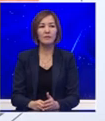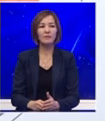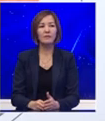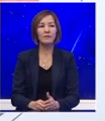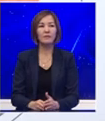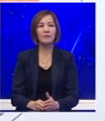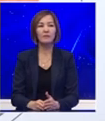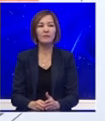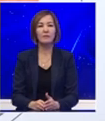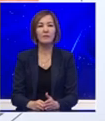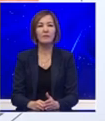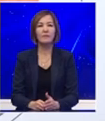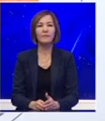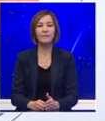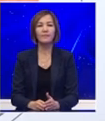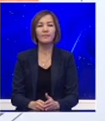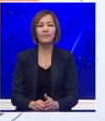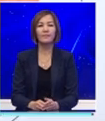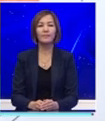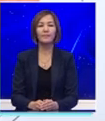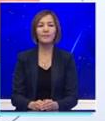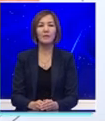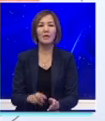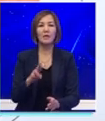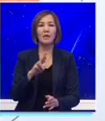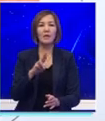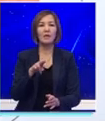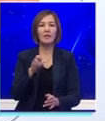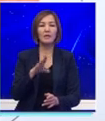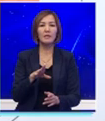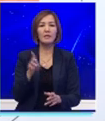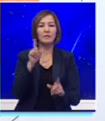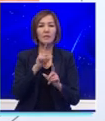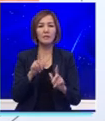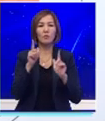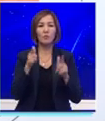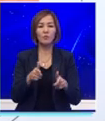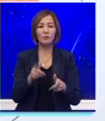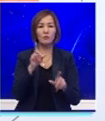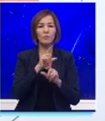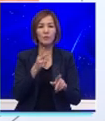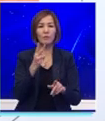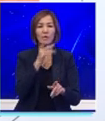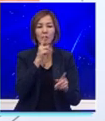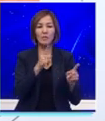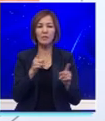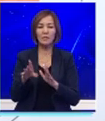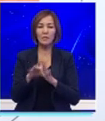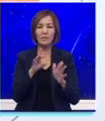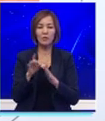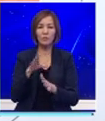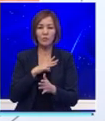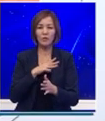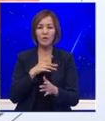есть отбор проводился среди учащихся в два этапа. Яндекс лицейге оқуға түсу үшін мектеп оқушылары екі кезеңнен тұратын іріктеуден